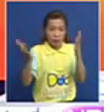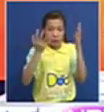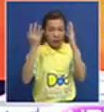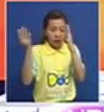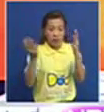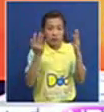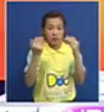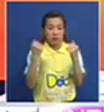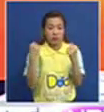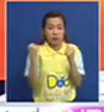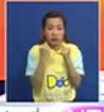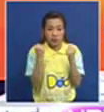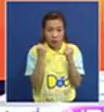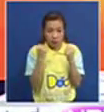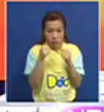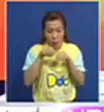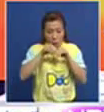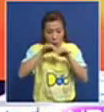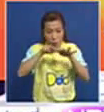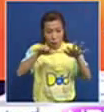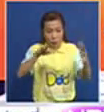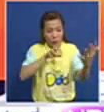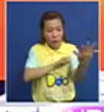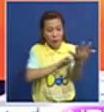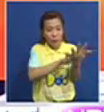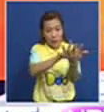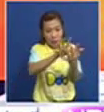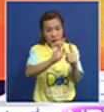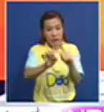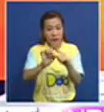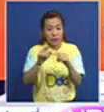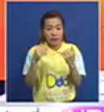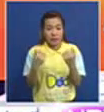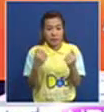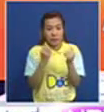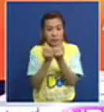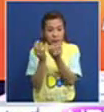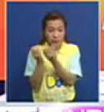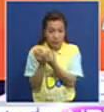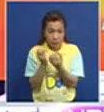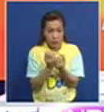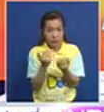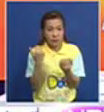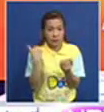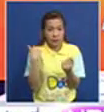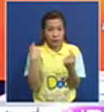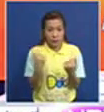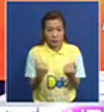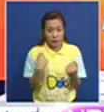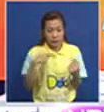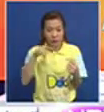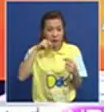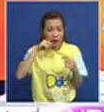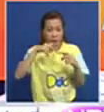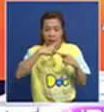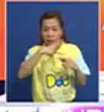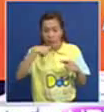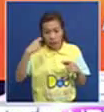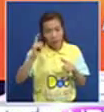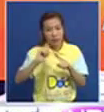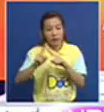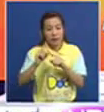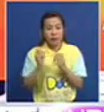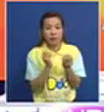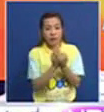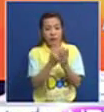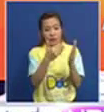ปีนี้แผ่ขยายเป็นวงกว้างค่ะส่งผลกระทบทั้งประชาชนและพืชผลทางการเกษตรที่ต้องขาดแคลนน้ำแต่ล่าสุดนะคะในพื้นที่ภา